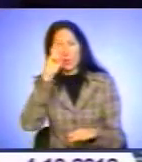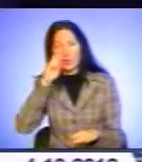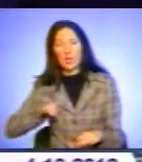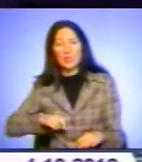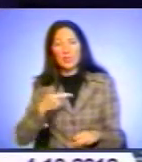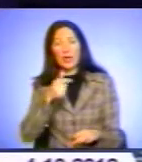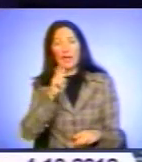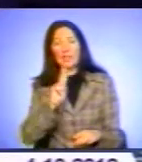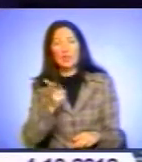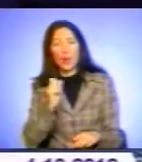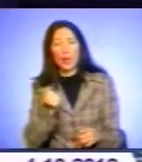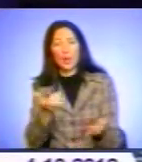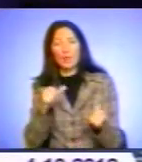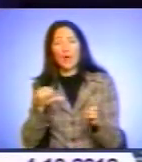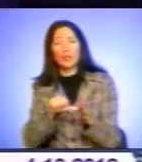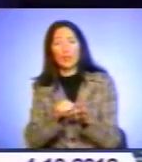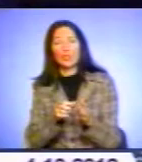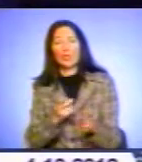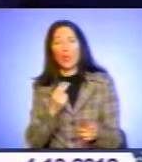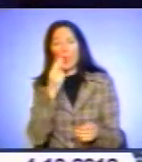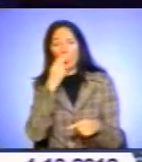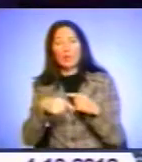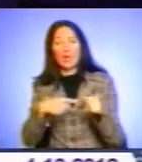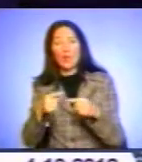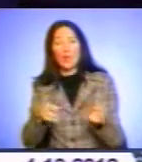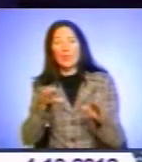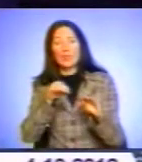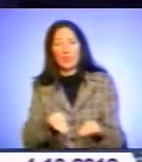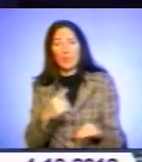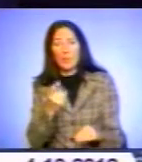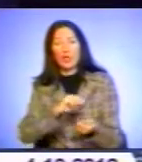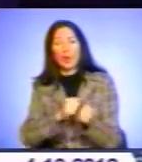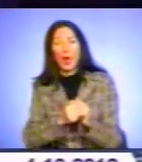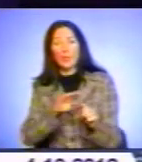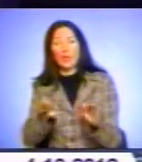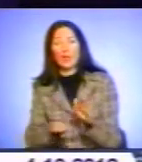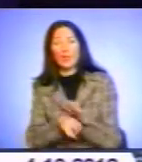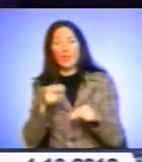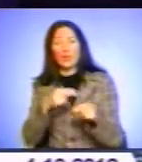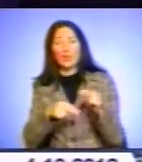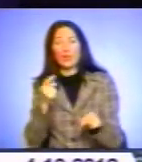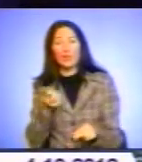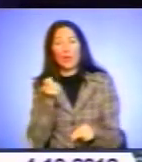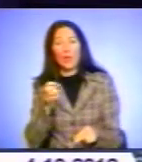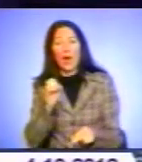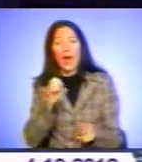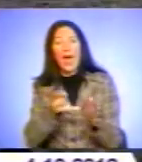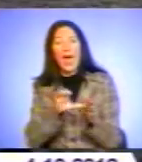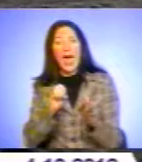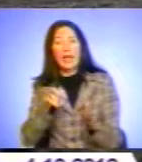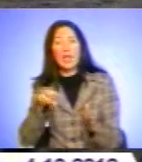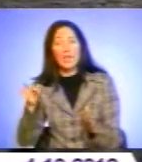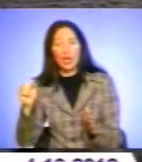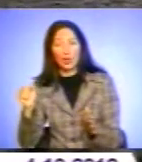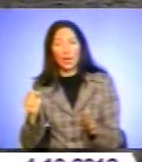у церемонії закладення першого каменю під будівництво зернового елеватора. А в господарствах області триває